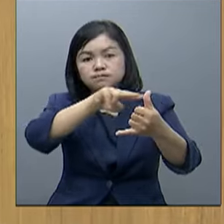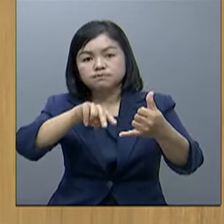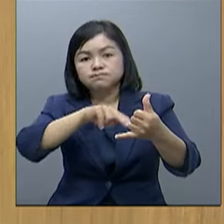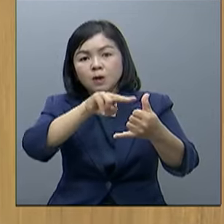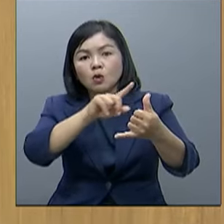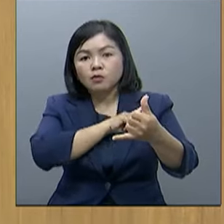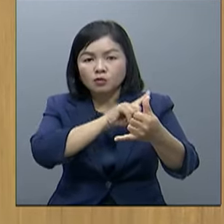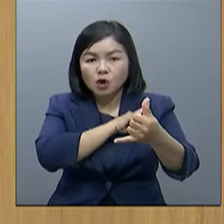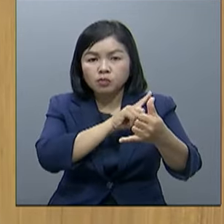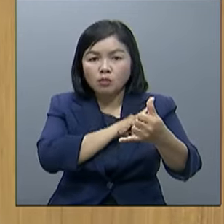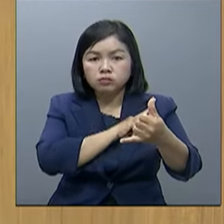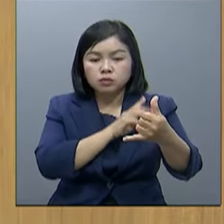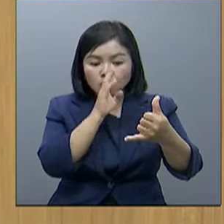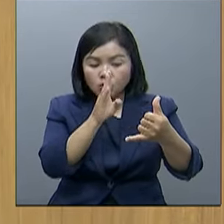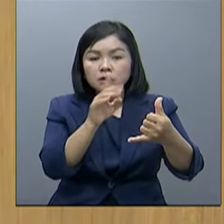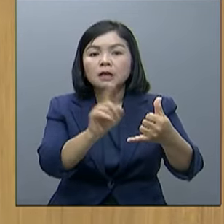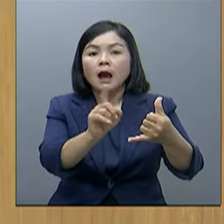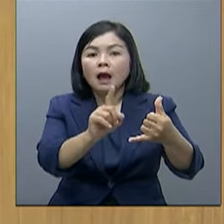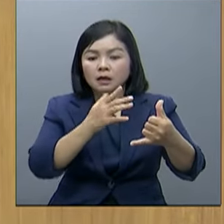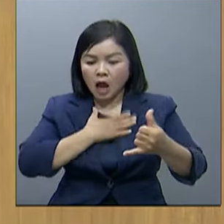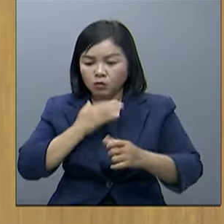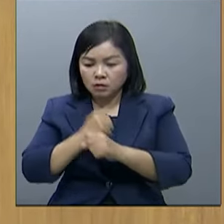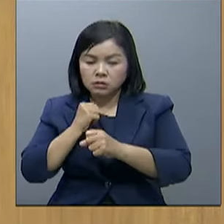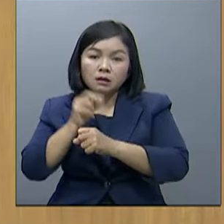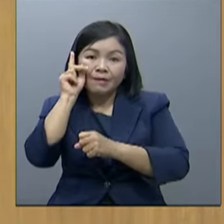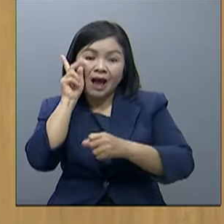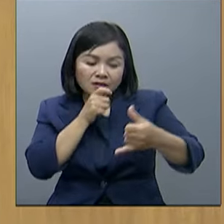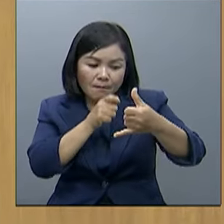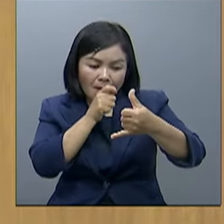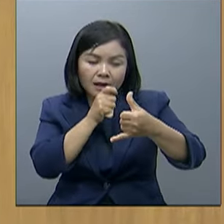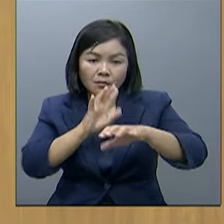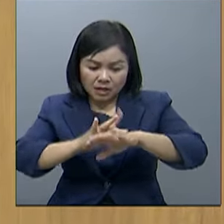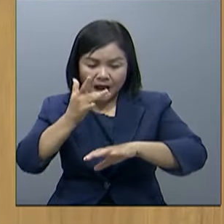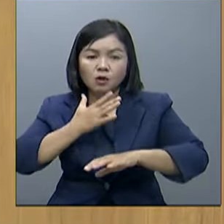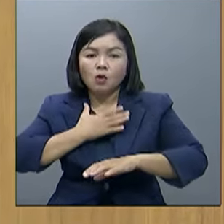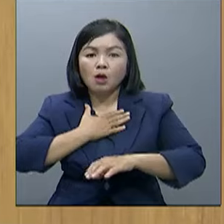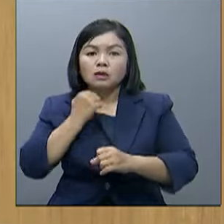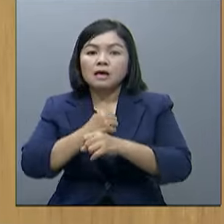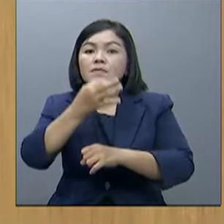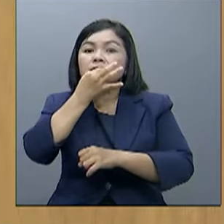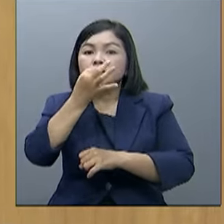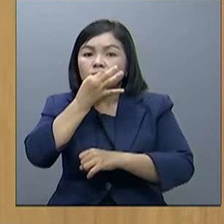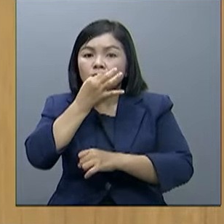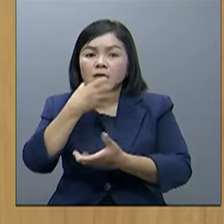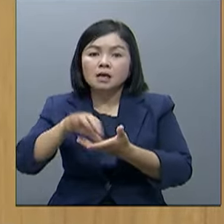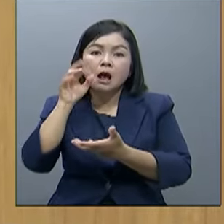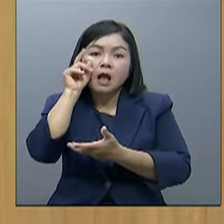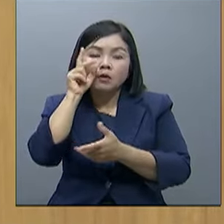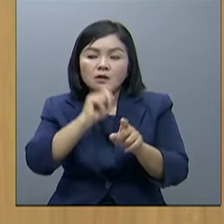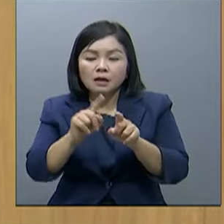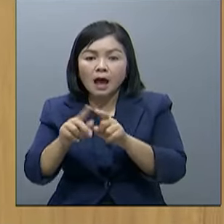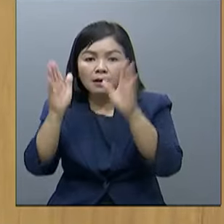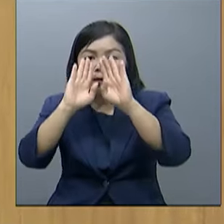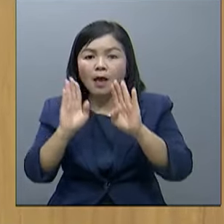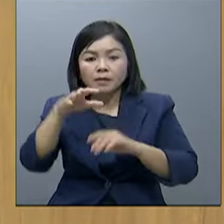เราคิดว่าเราทำหน้าที่ของเราส่วนการพิจารณาของคณะกรรมการจริยธรรมของสภาจะเป็นอย่างไรอันนี้เ